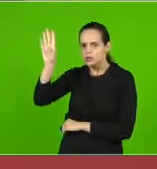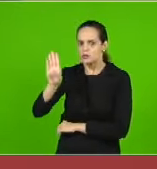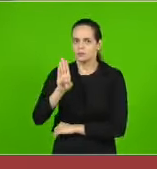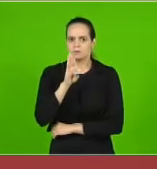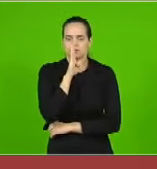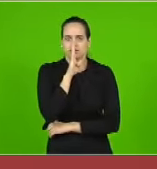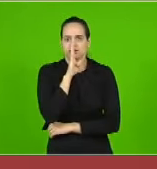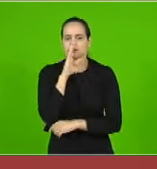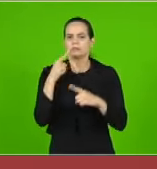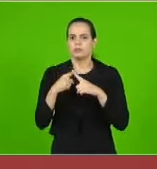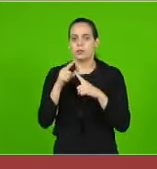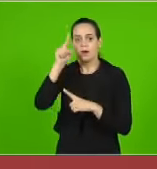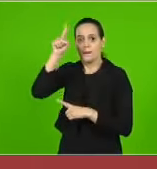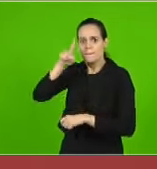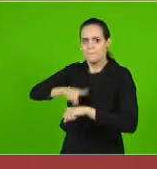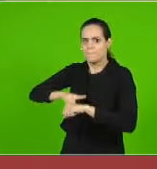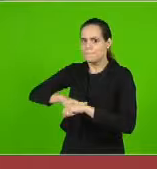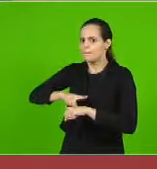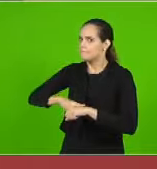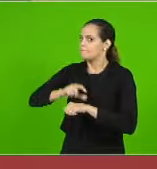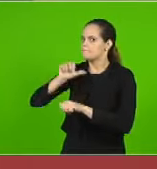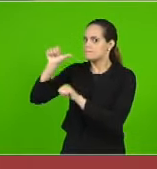остановилась пред изменением,